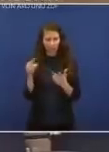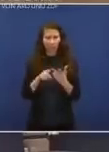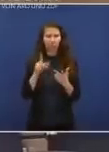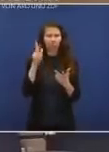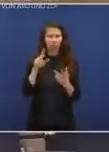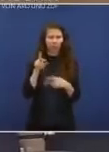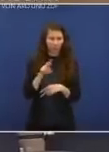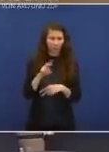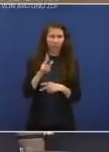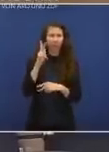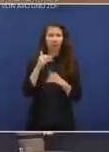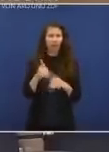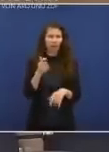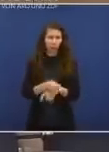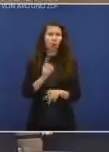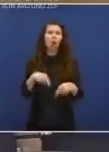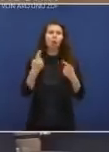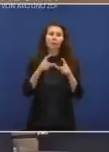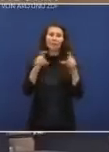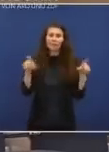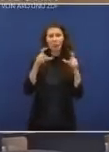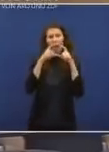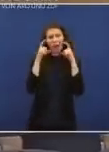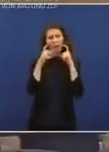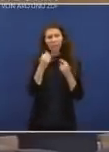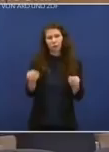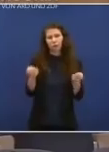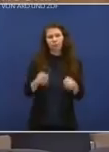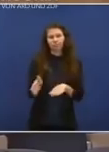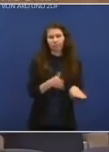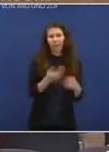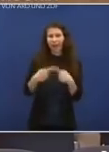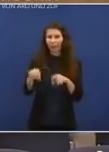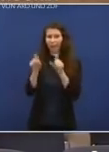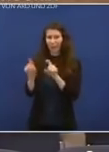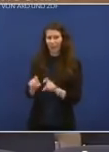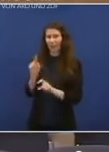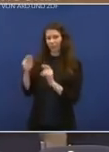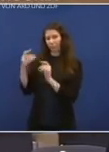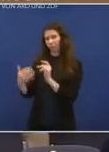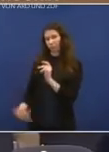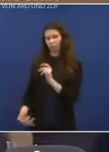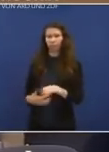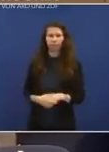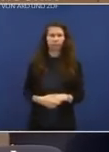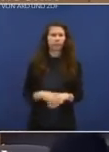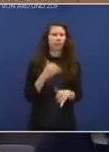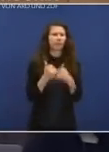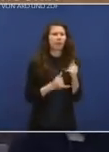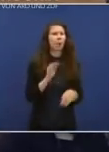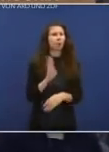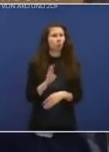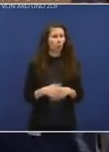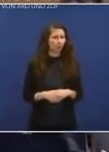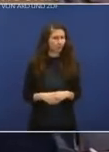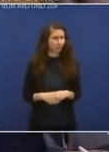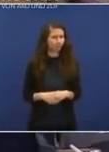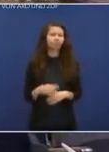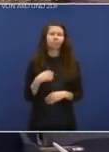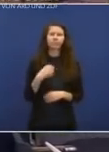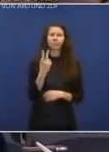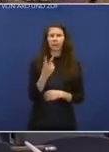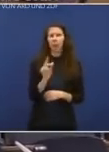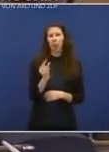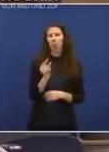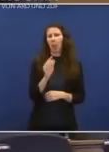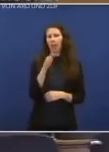Rinke und Herr Reitschuss. Und dann würde ich das Thema Masken gerne abschließen, um noch zu anderen Themen zu kommen. Frau Buschow. Ich habe zwei